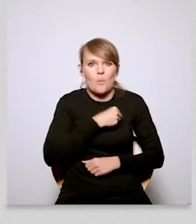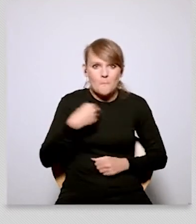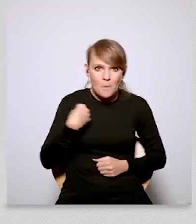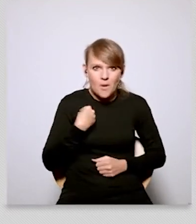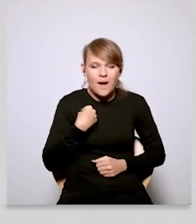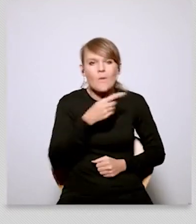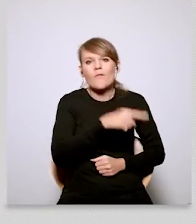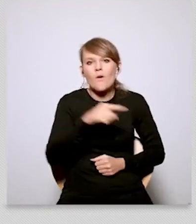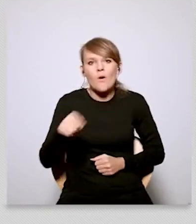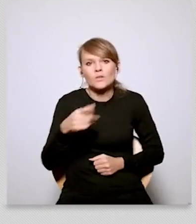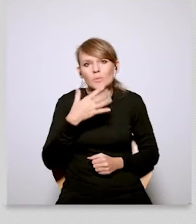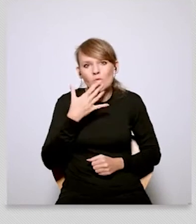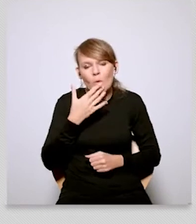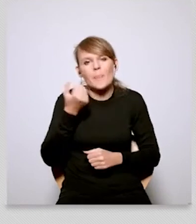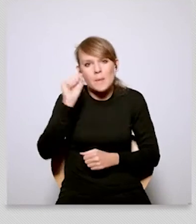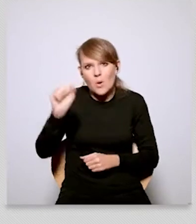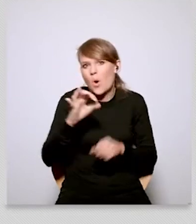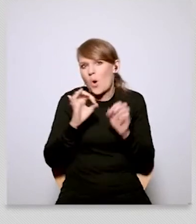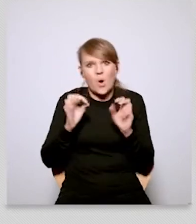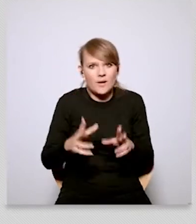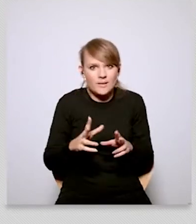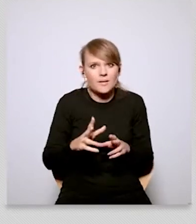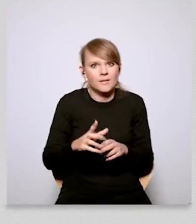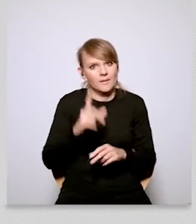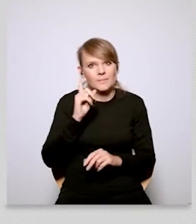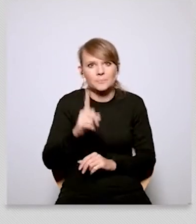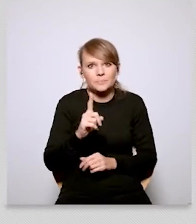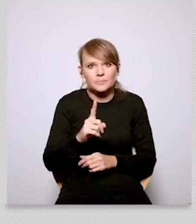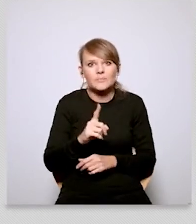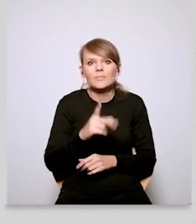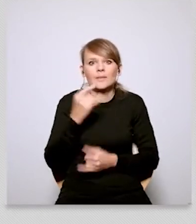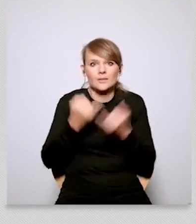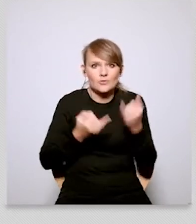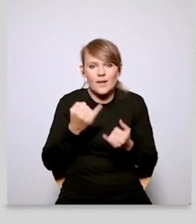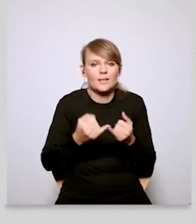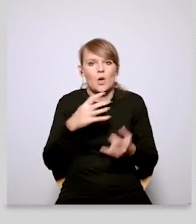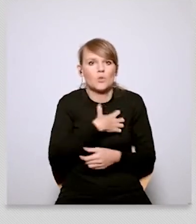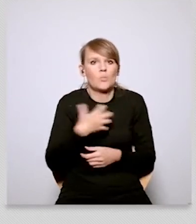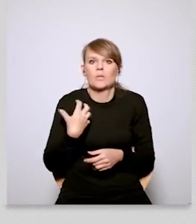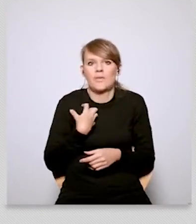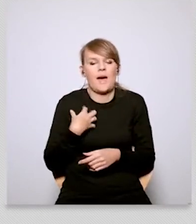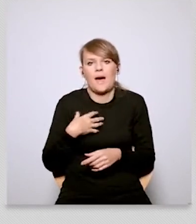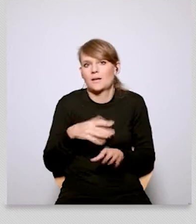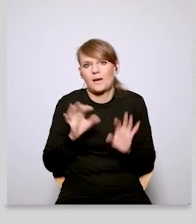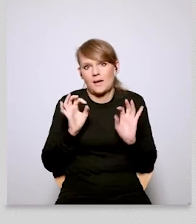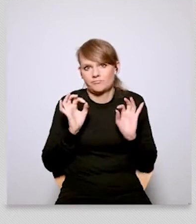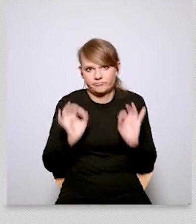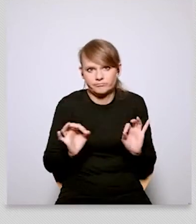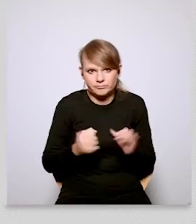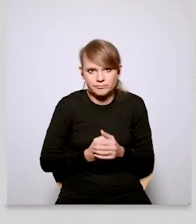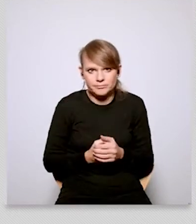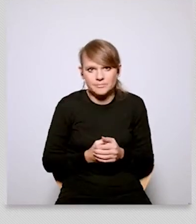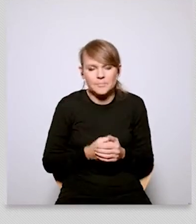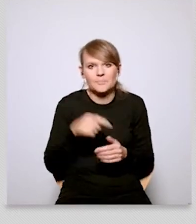którzy twierdzą, że demokracja jest okej, ale tylko dopóki zapewnia dobrobyt gospodarczy. I z drugiej strony, to jest ponad